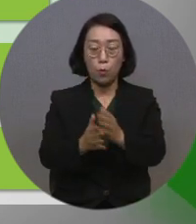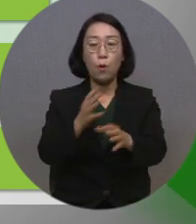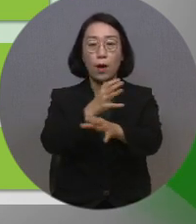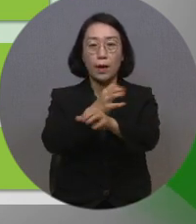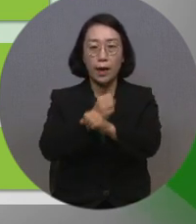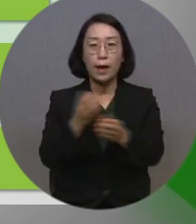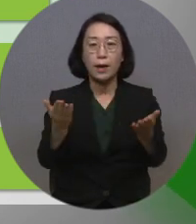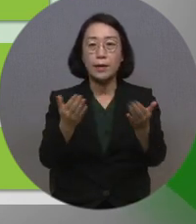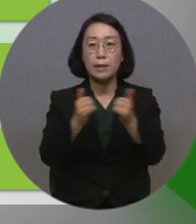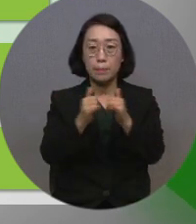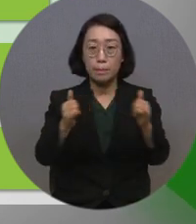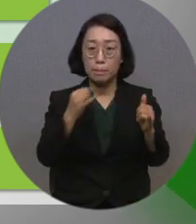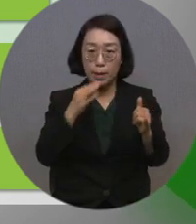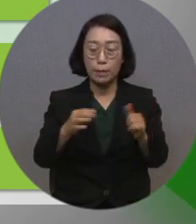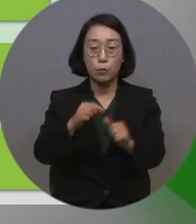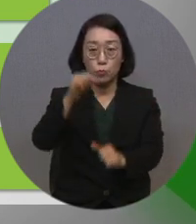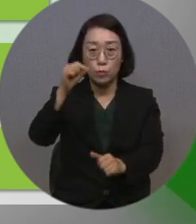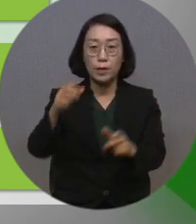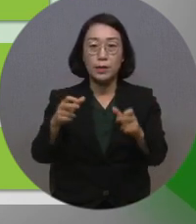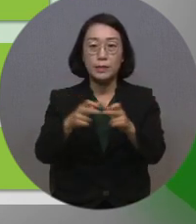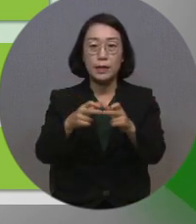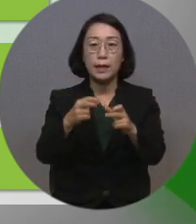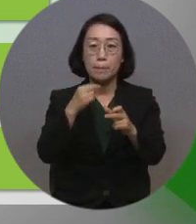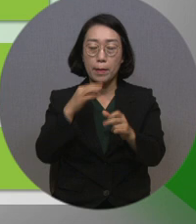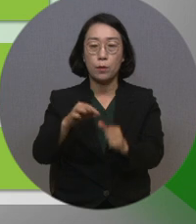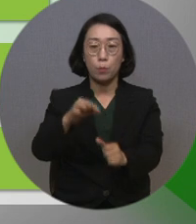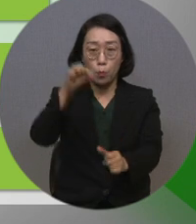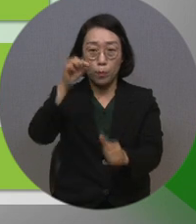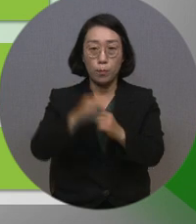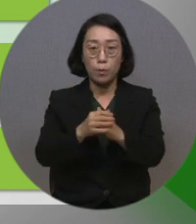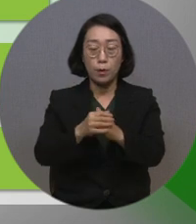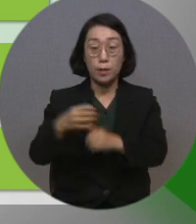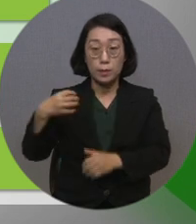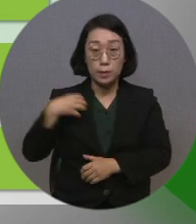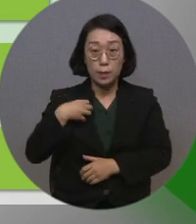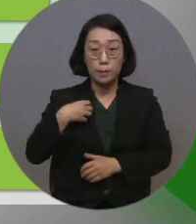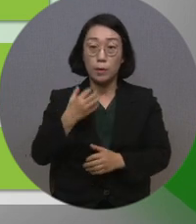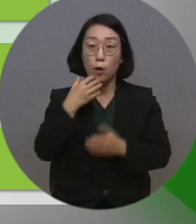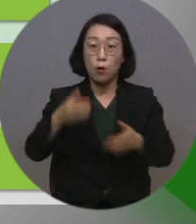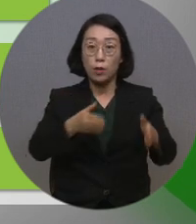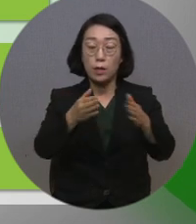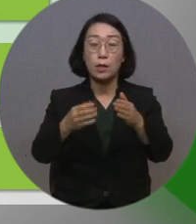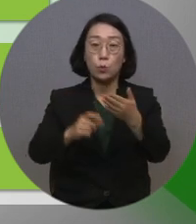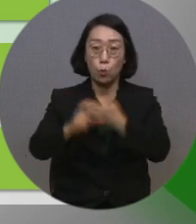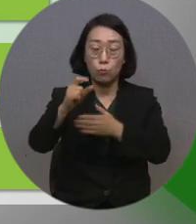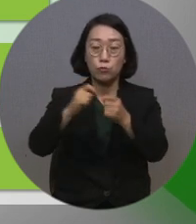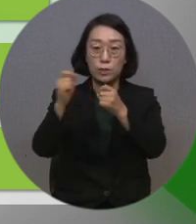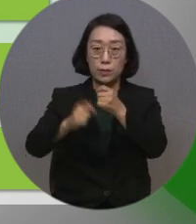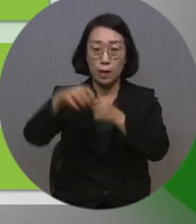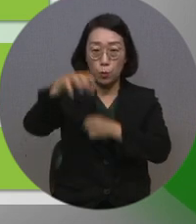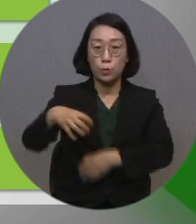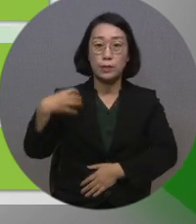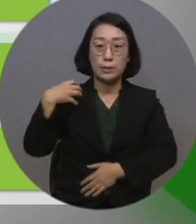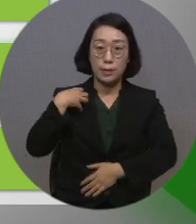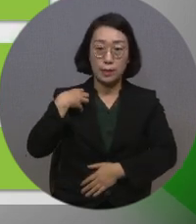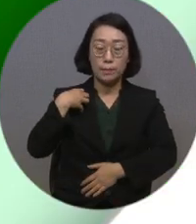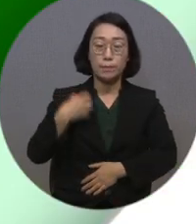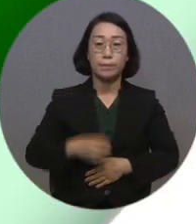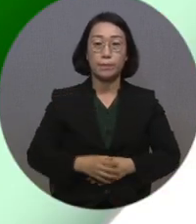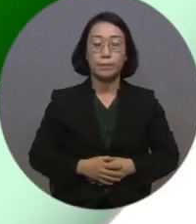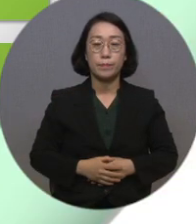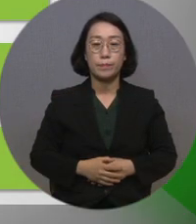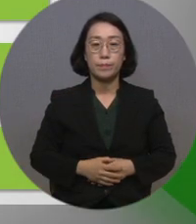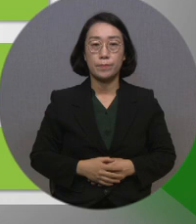계약직을 모집합니다. 장애인만 채용하며 담당지사는 경기 동부지사입니다.